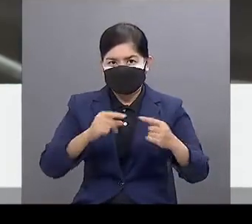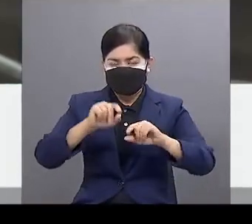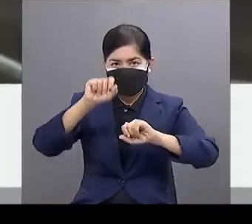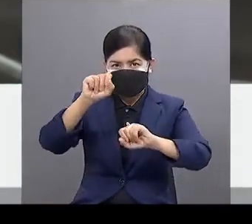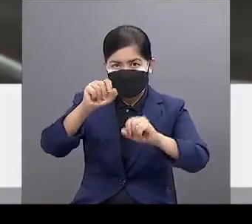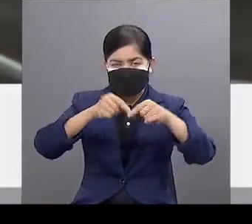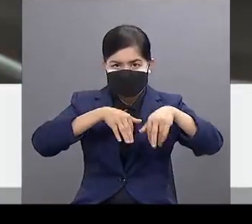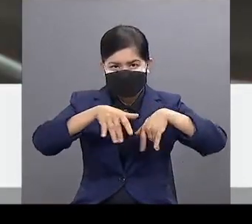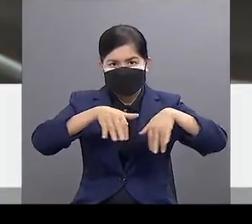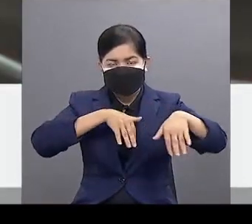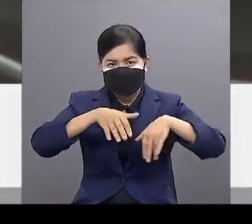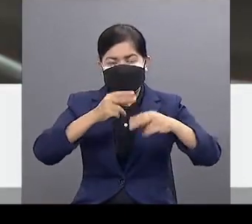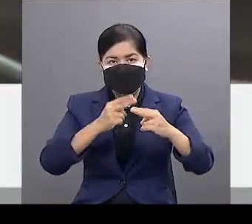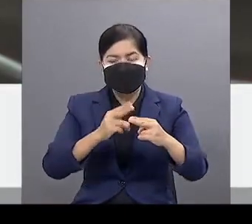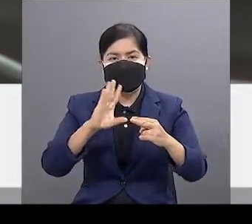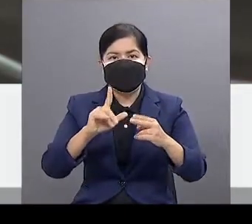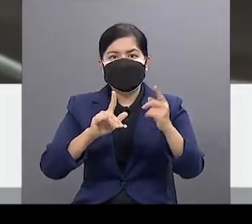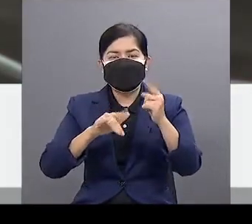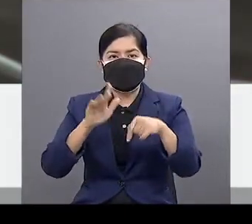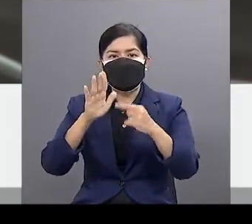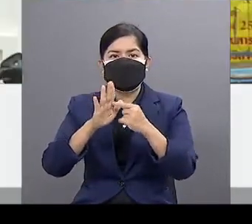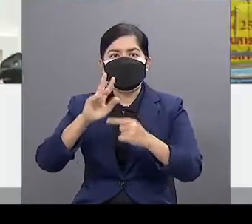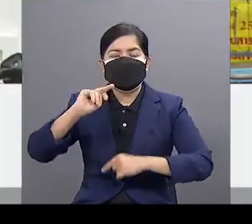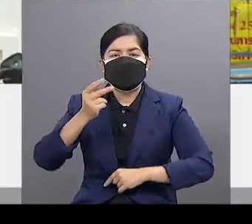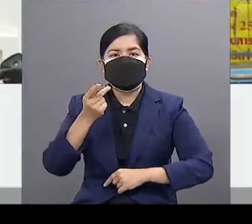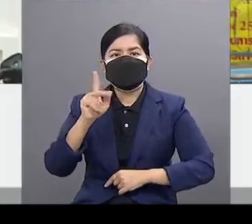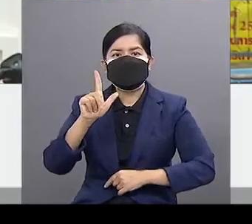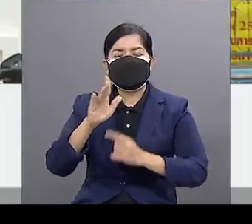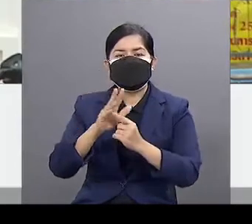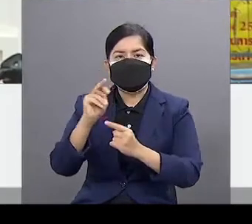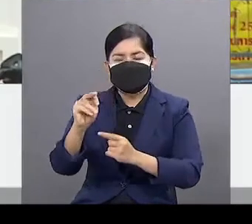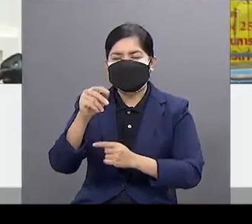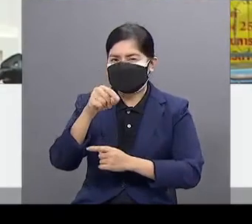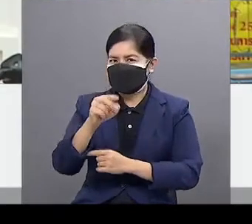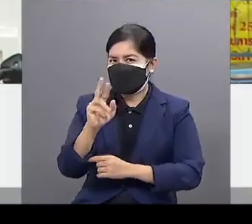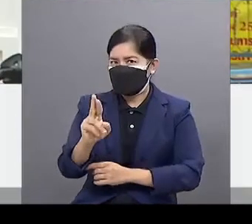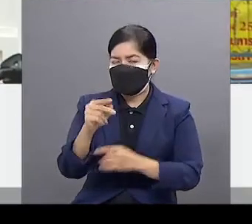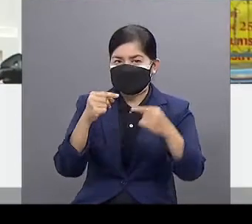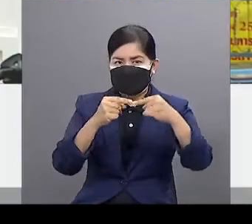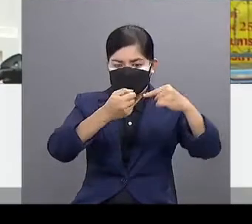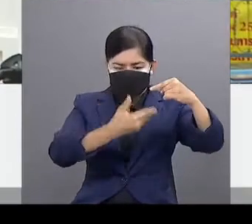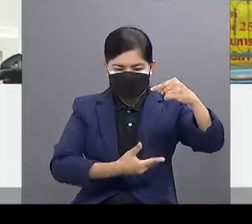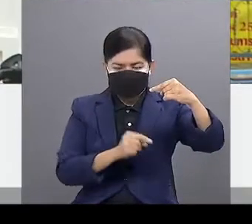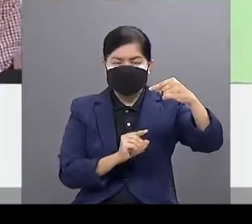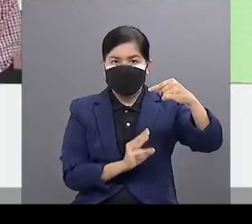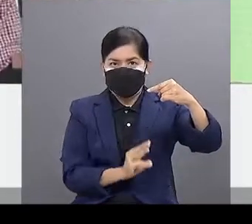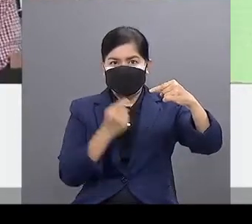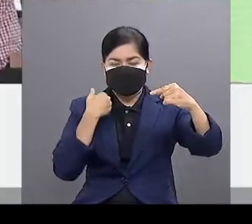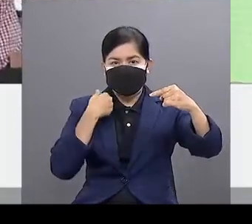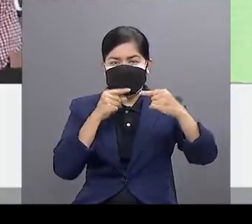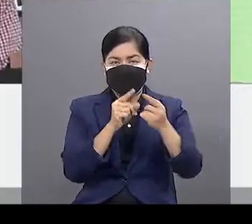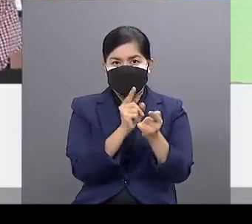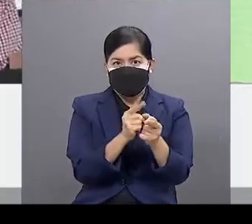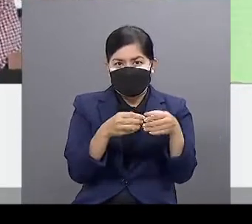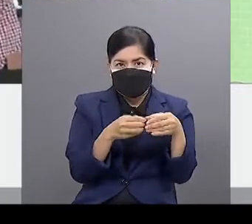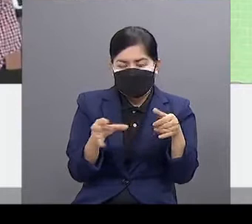ตั้งอยู่กลางเมืองอำเภอเมืองเชียงใหม่เป็นพื้นที่เฝ้าระวังสูงโดยเฉพาะหกจุดที่พบผู้ติดเชื้อเป็นกลุ่มก้อนให้งดการเดินทางเข้าออก